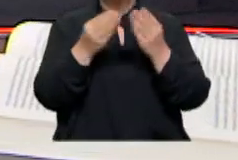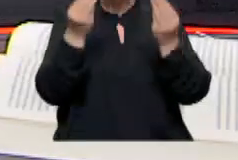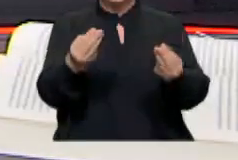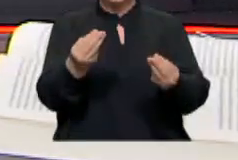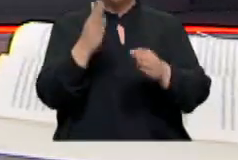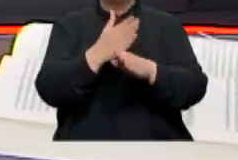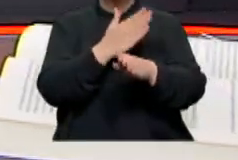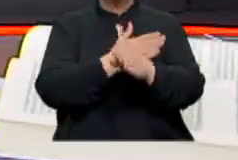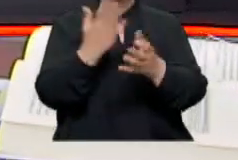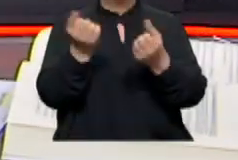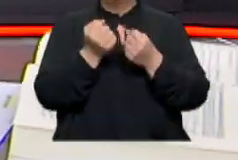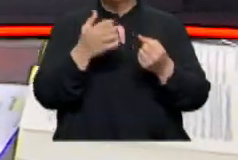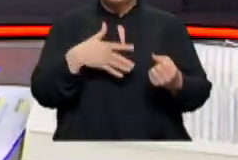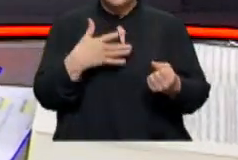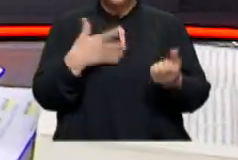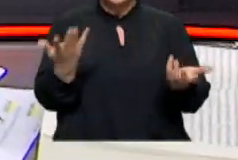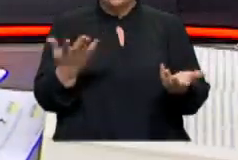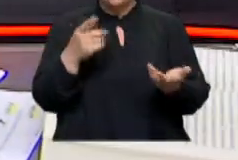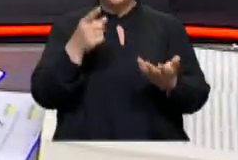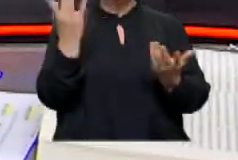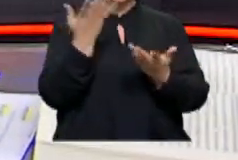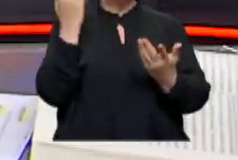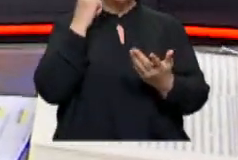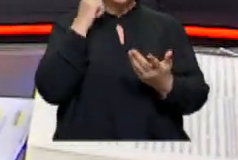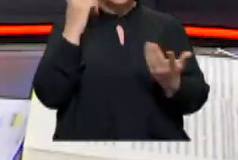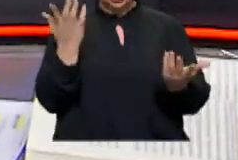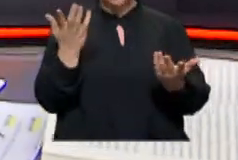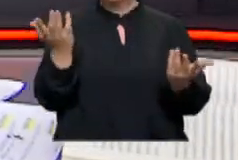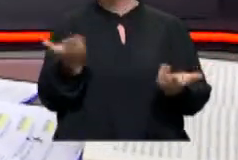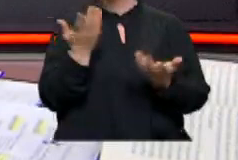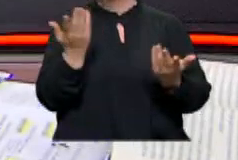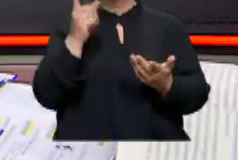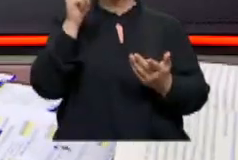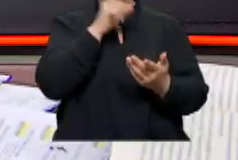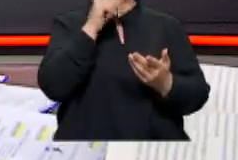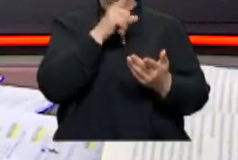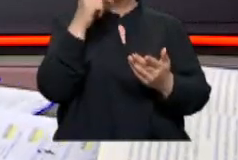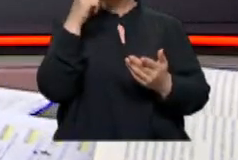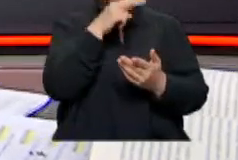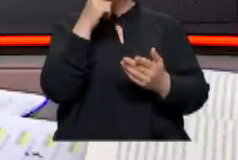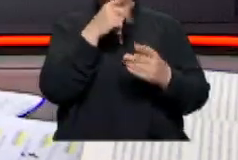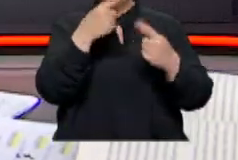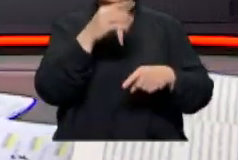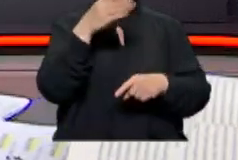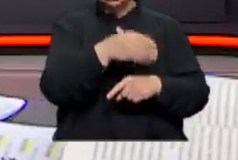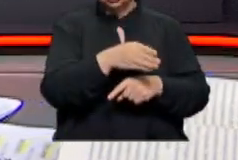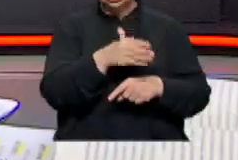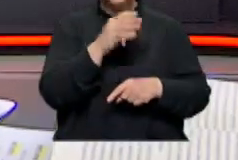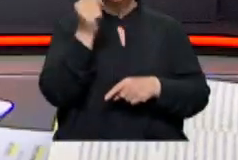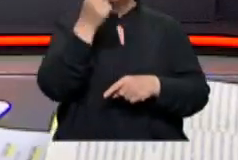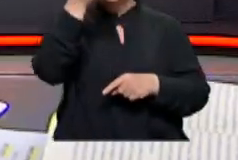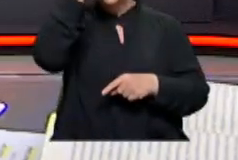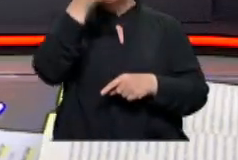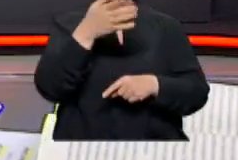verilip vatandaşlığa alındığını merak ediyor. Öyle şeyler duyuyoruz ki efendim işte bir İngilizce dil sınavına girilecek. Hiçbiri